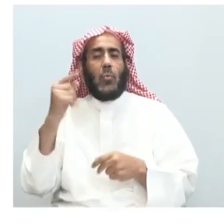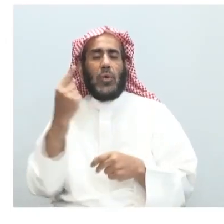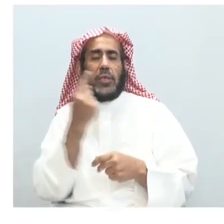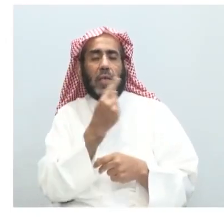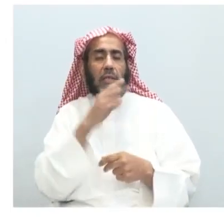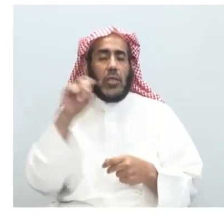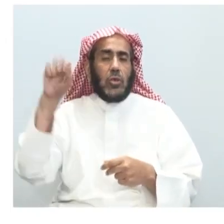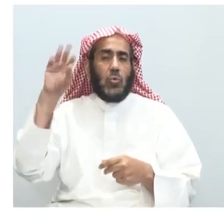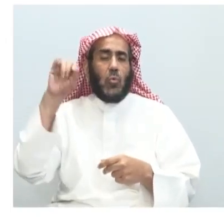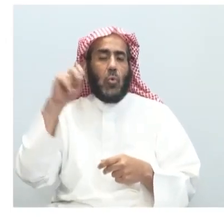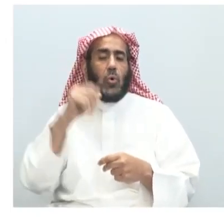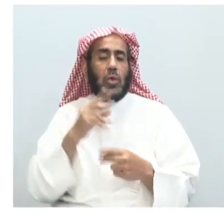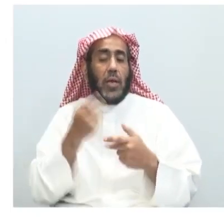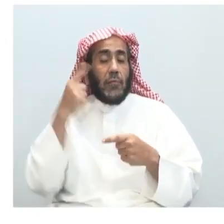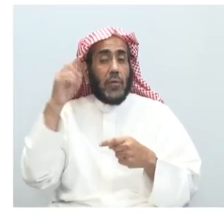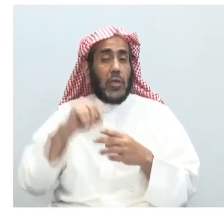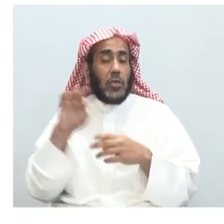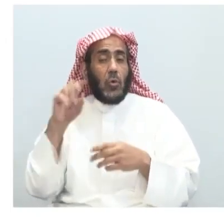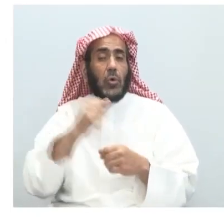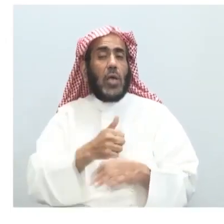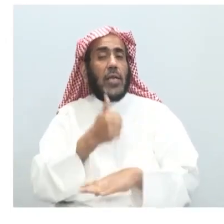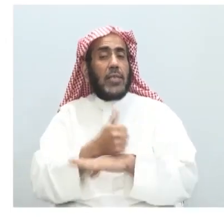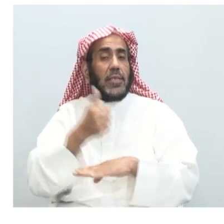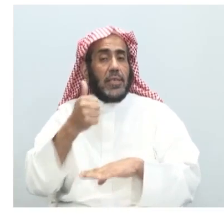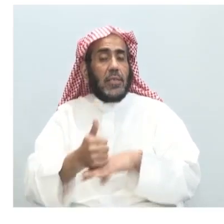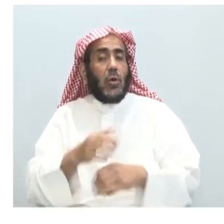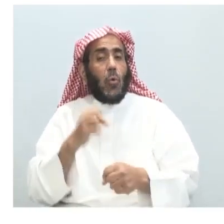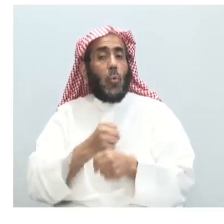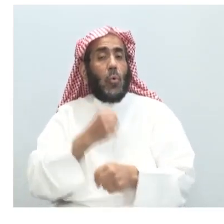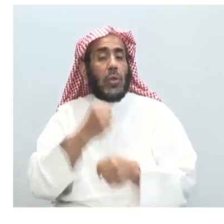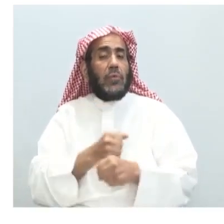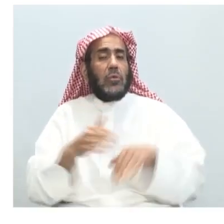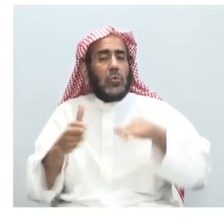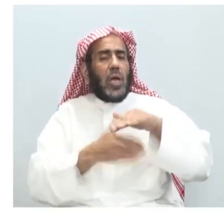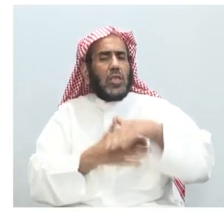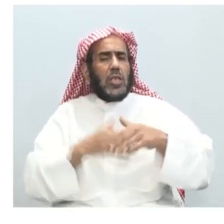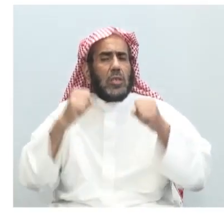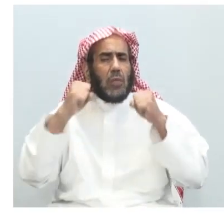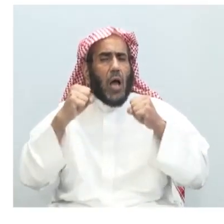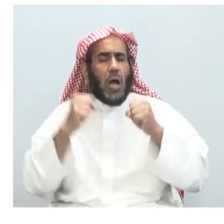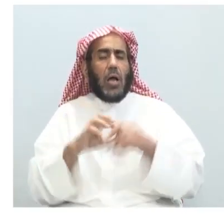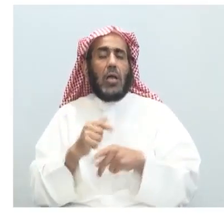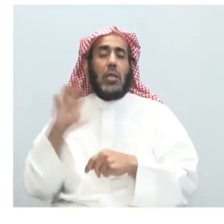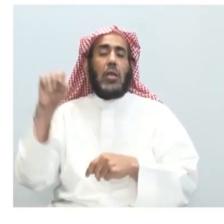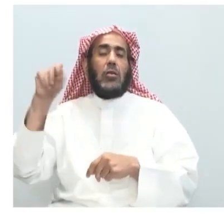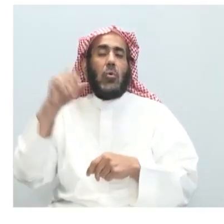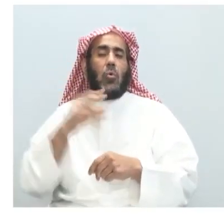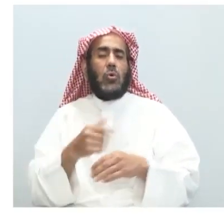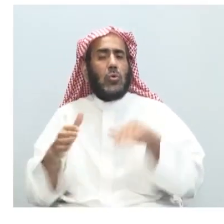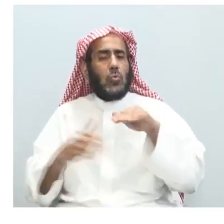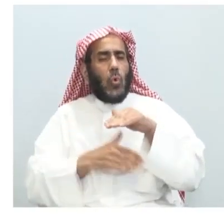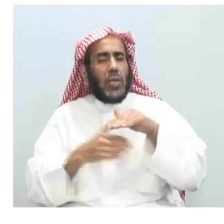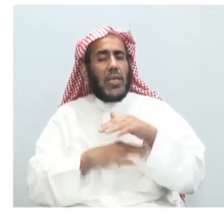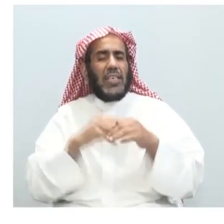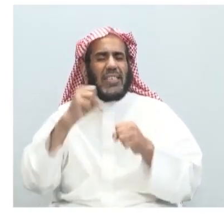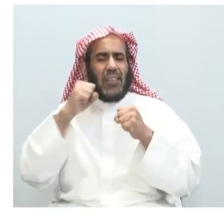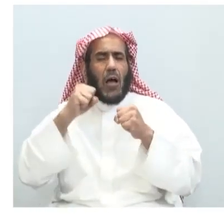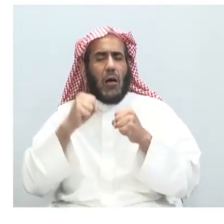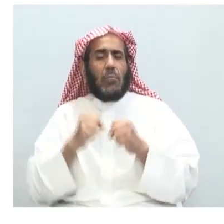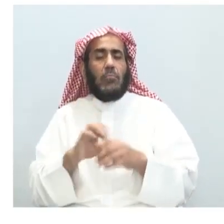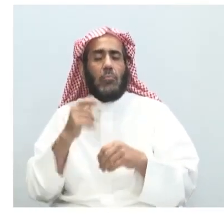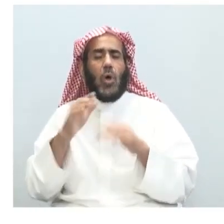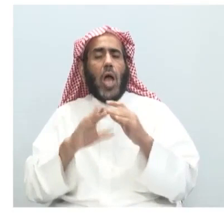الجلوكوز ونحن نعرف ان الجلوكوز اساسا وظيفته تخزين الطاقه اذا الجلوكوز التي تخزن الطاقه